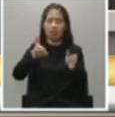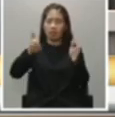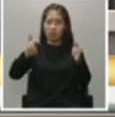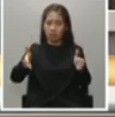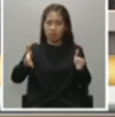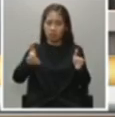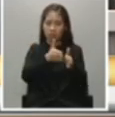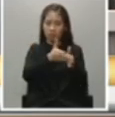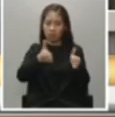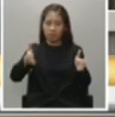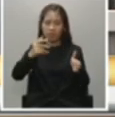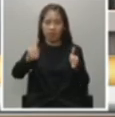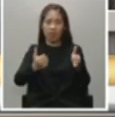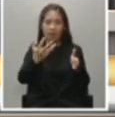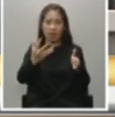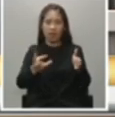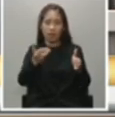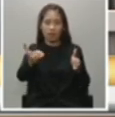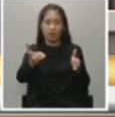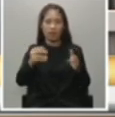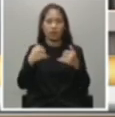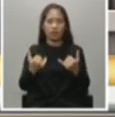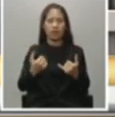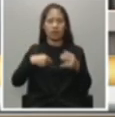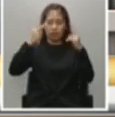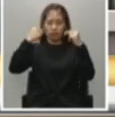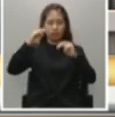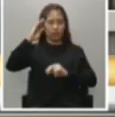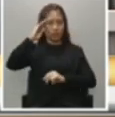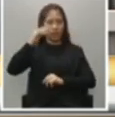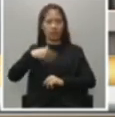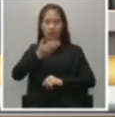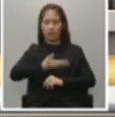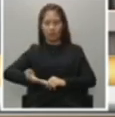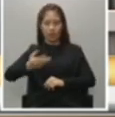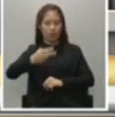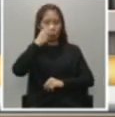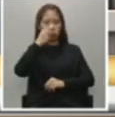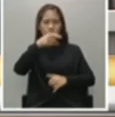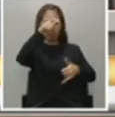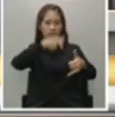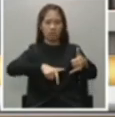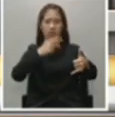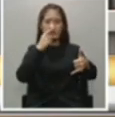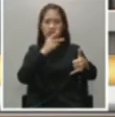นี้พลเอกประยุทธ์ได้แสดงให้เห็นเป็นที่ประจักษ์แล้วว่าไม่สามาร